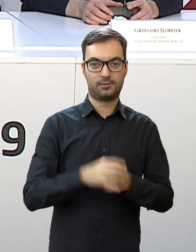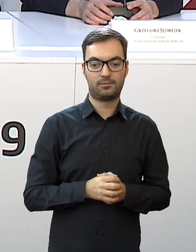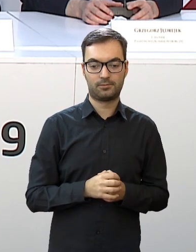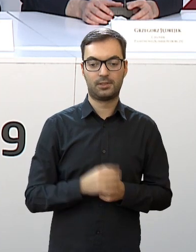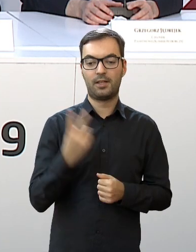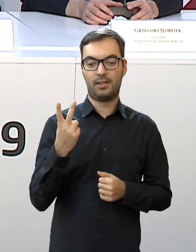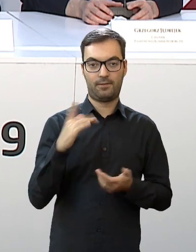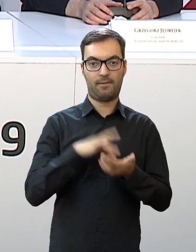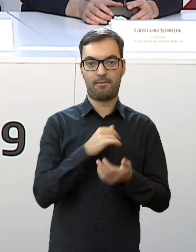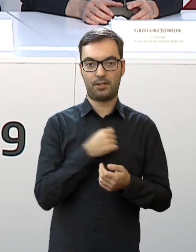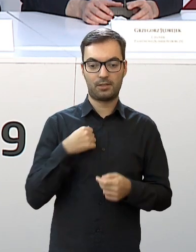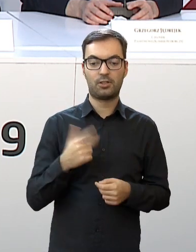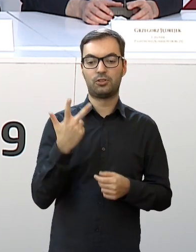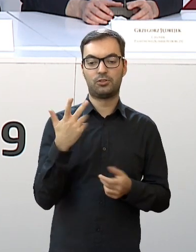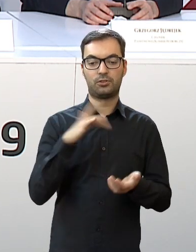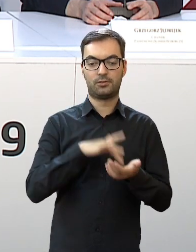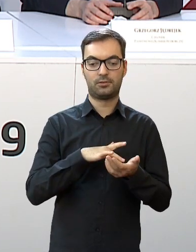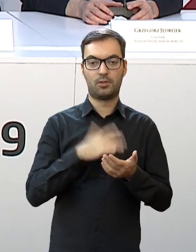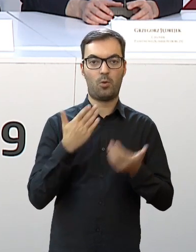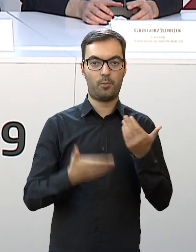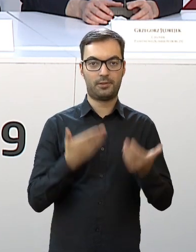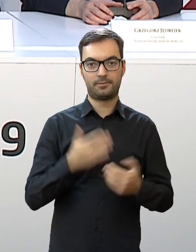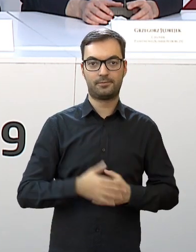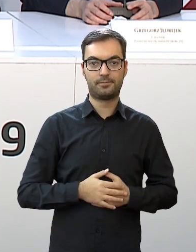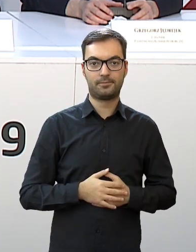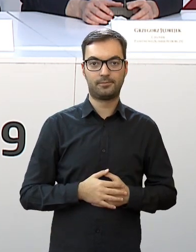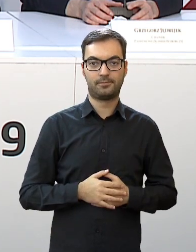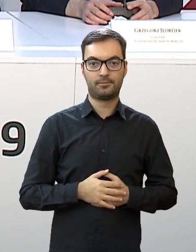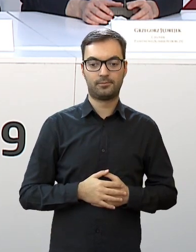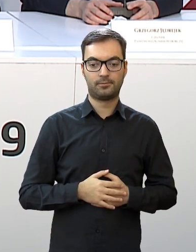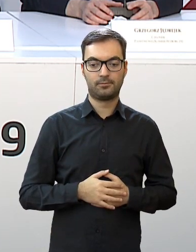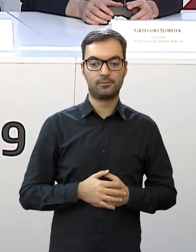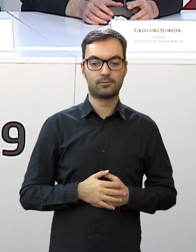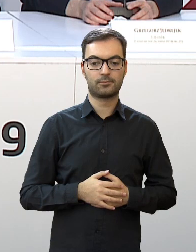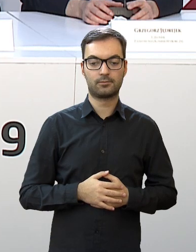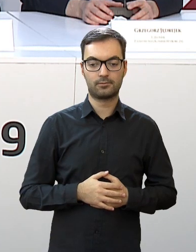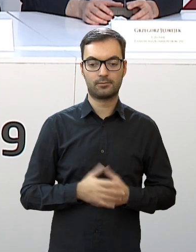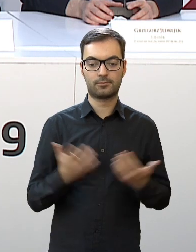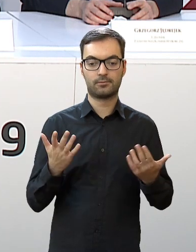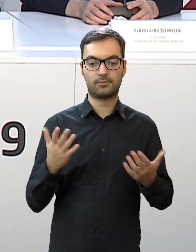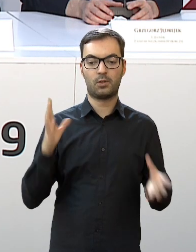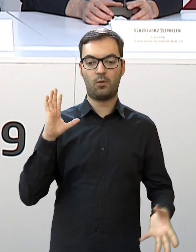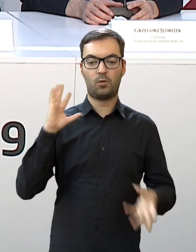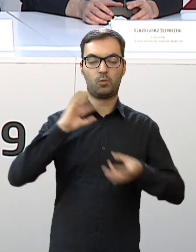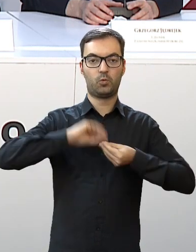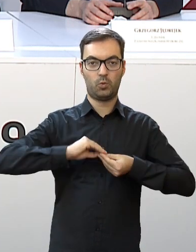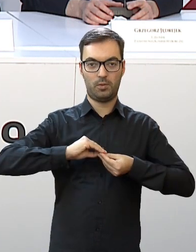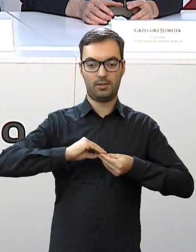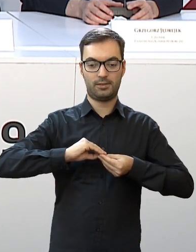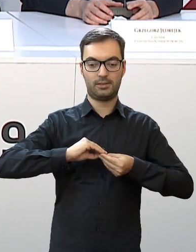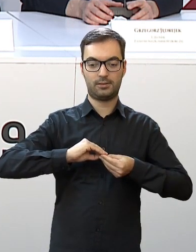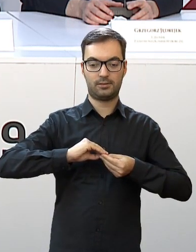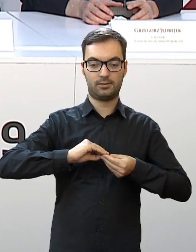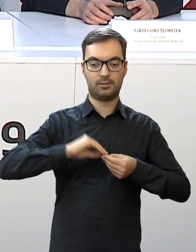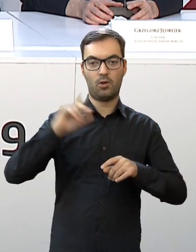przypadki w Warszawie i trzy przypadki w Lublinie. I mamy łączne podsumowanie, to